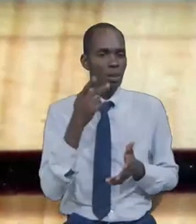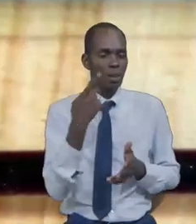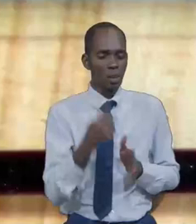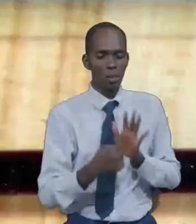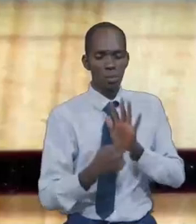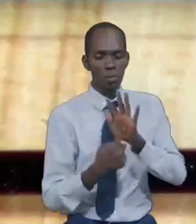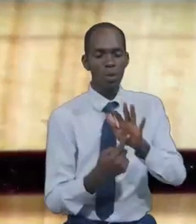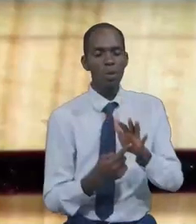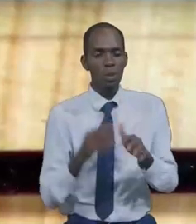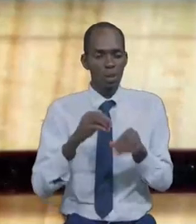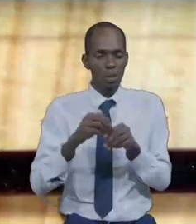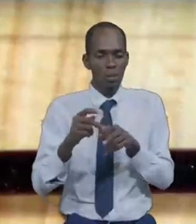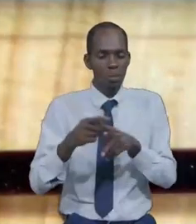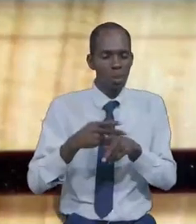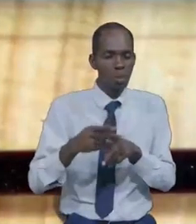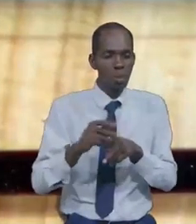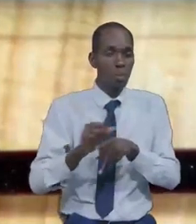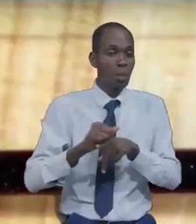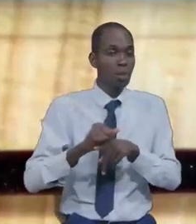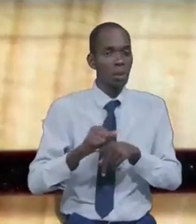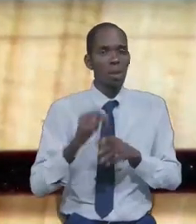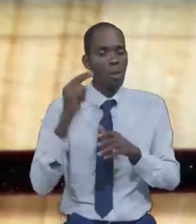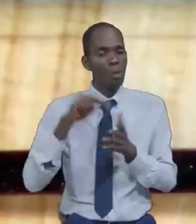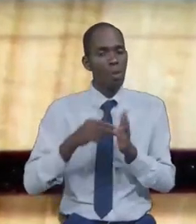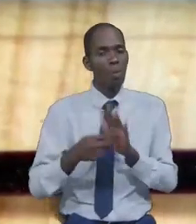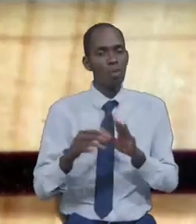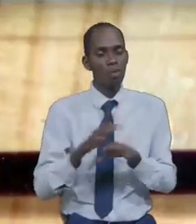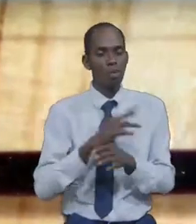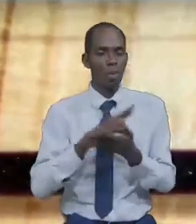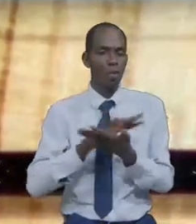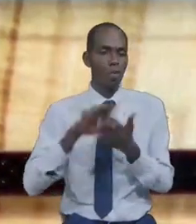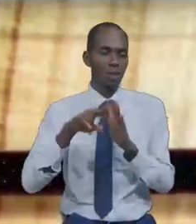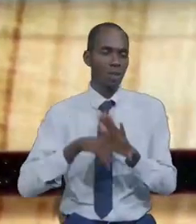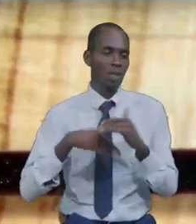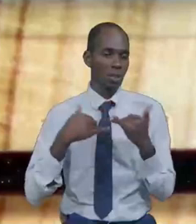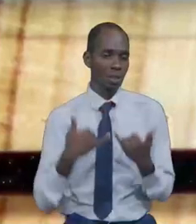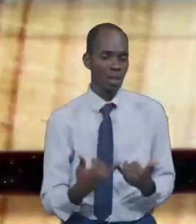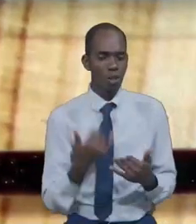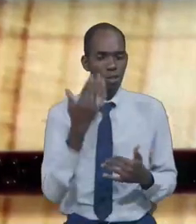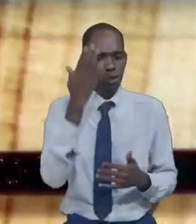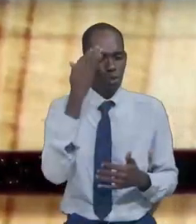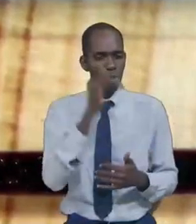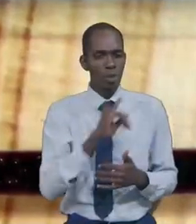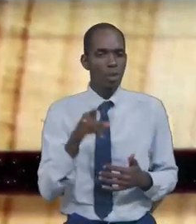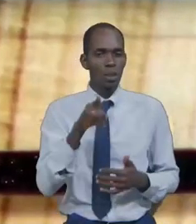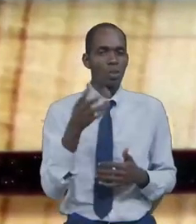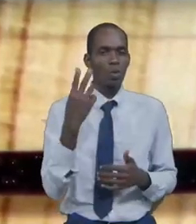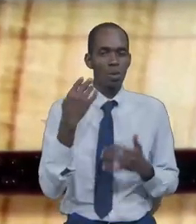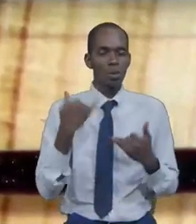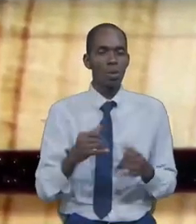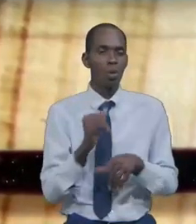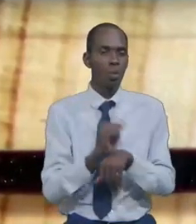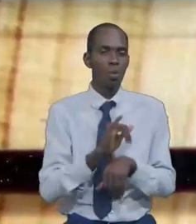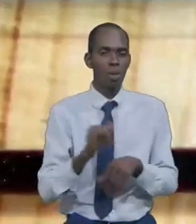manifestation pratique, déterminée de la justice en lui maintenant, sachant qu'il marche et œuvre